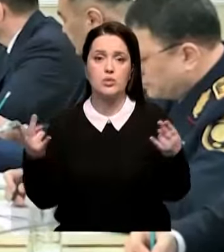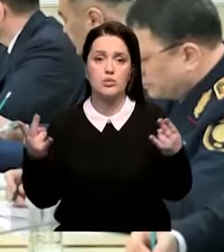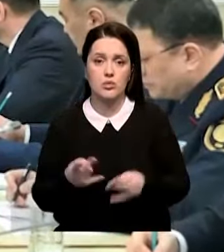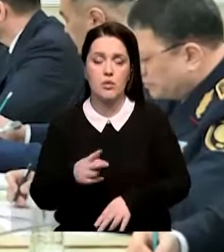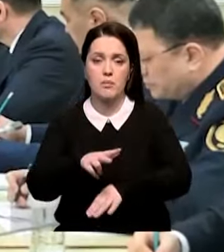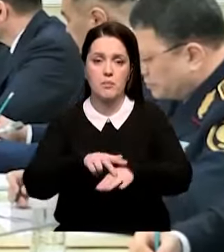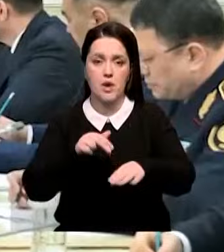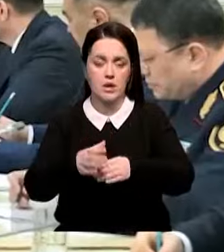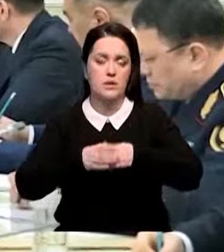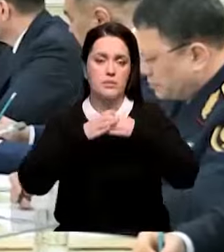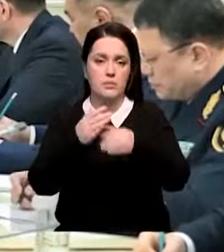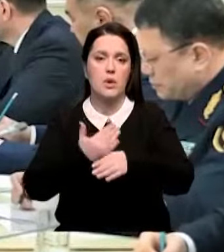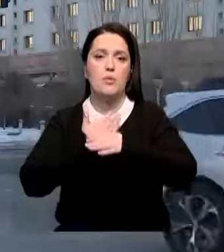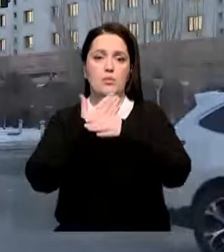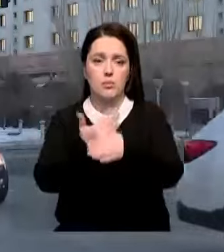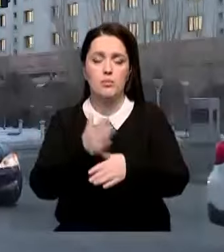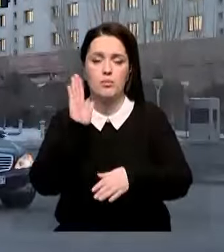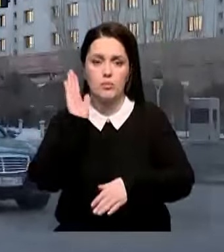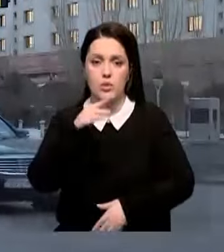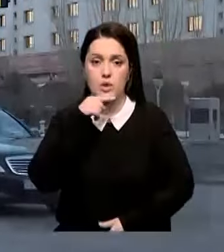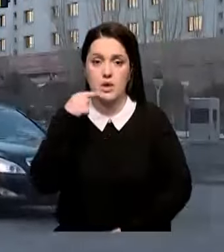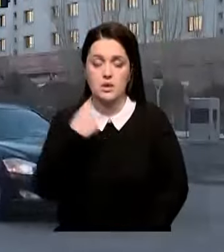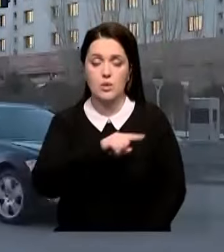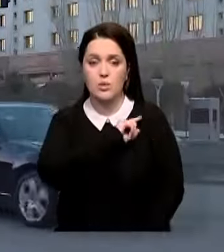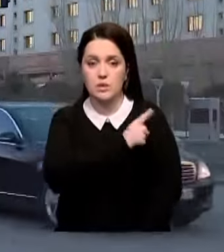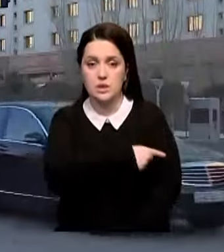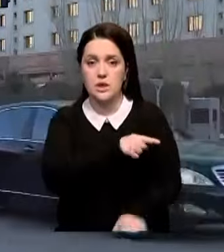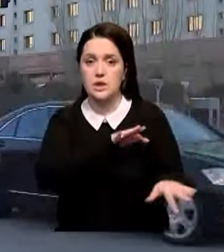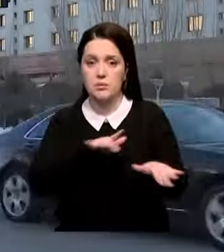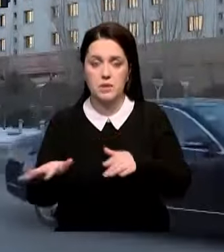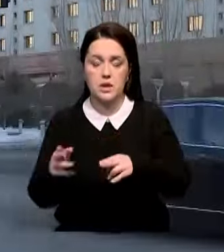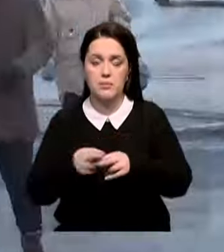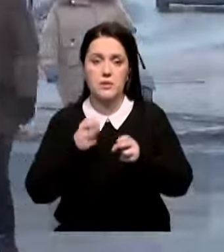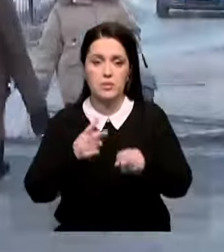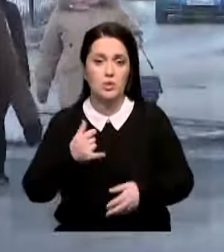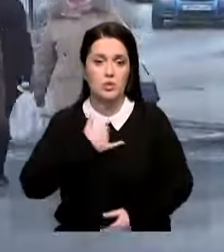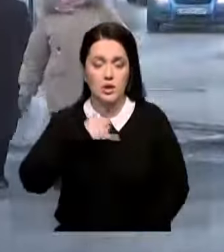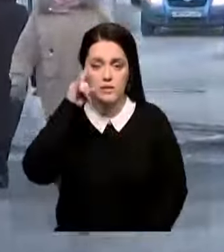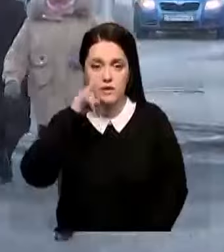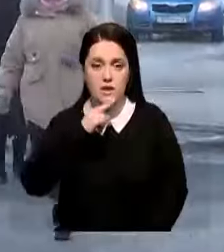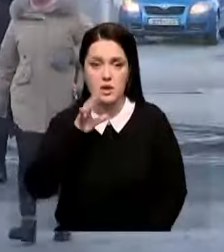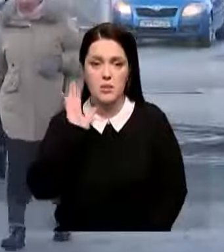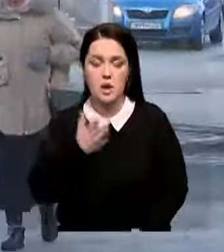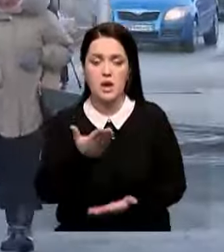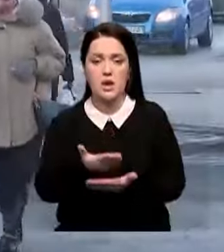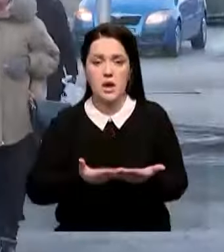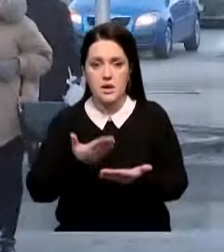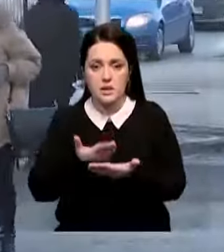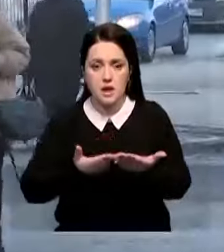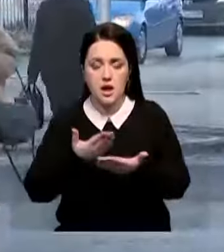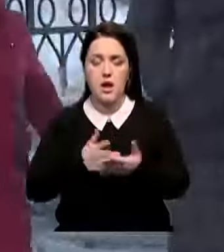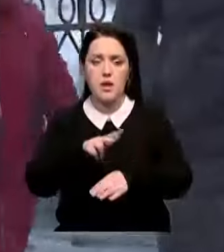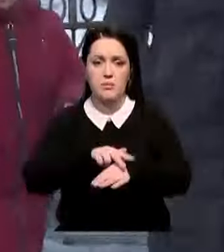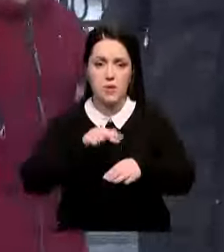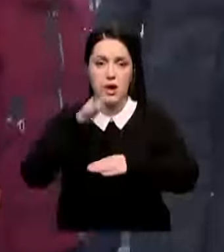органы окажут помощь российским силовикам. Усилят меры безопасности и в нашей стране. На совещании правоохранители и акиматы еще раз